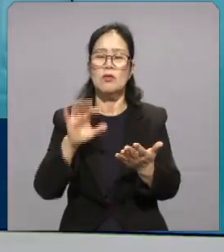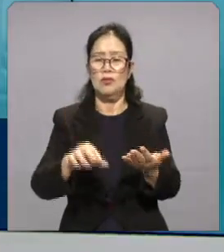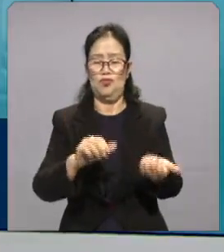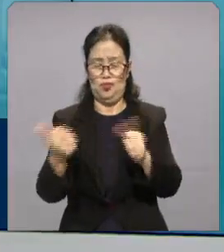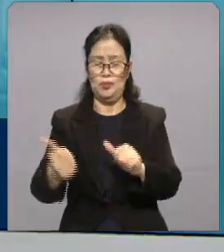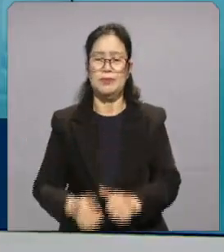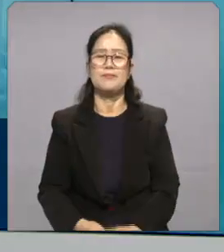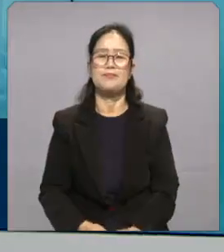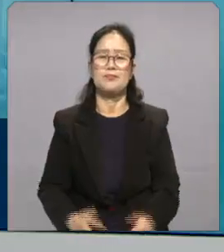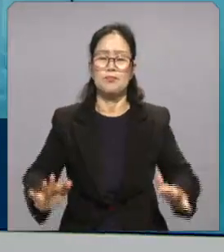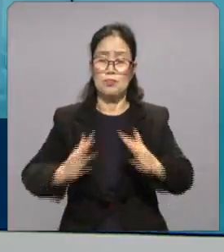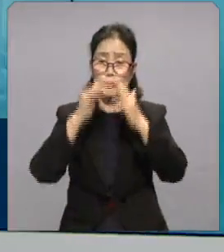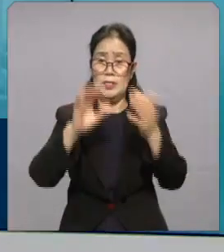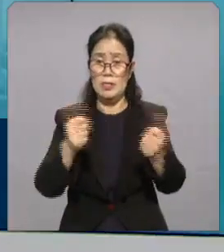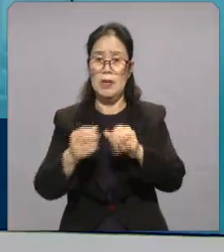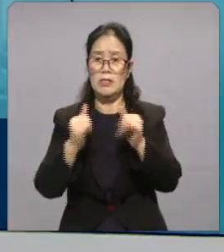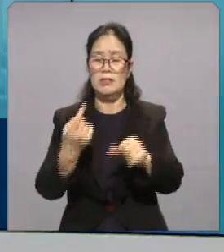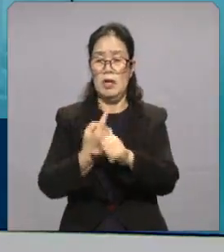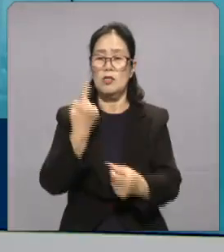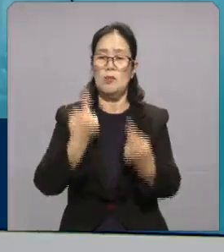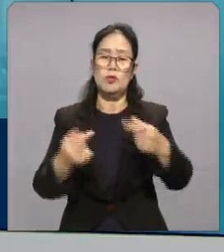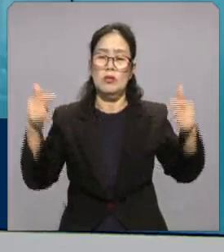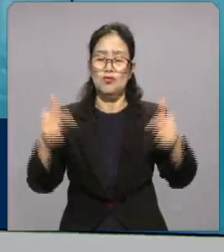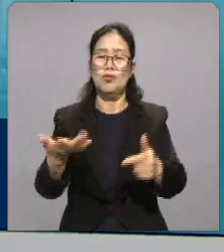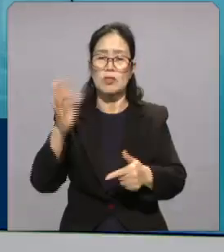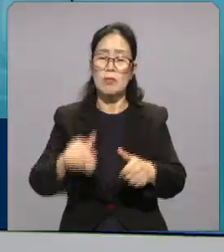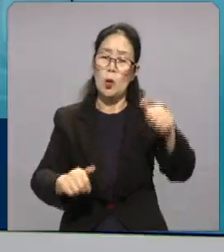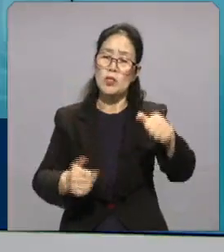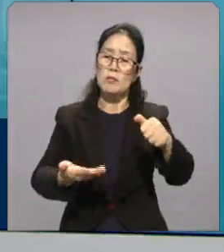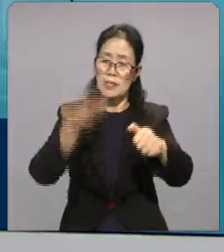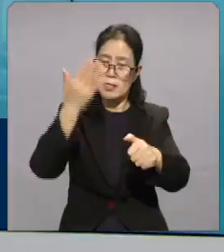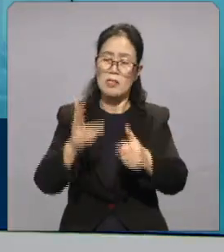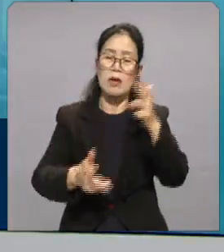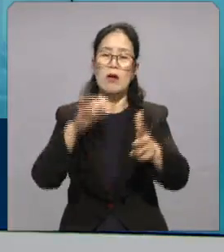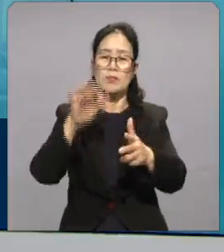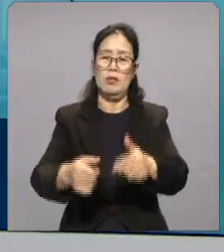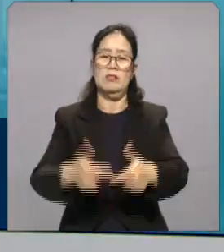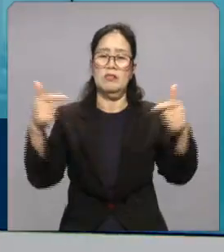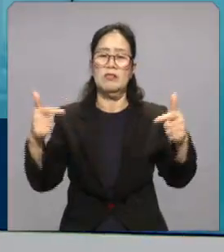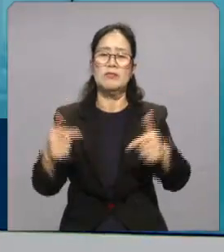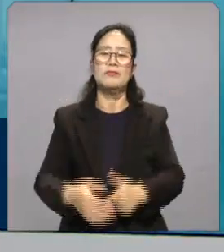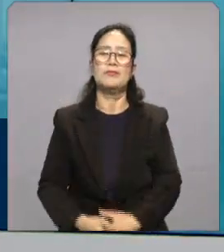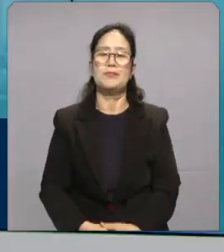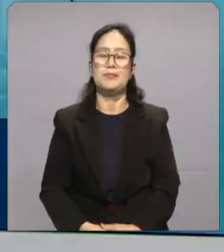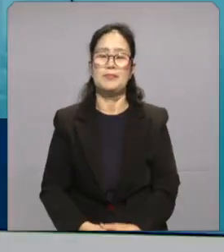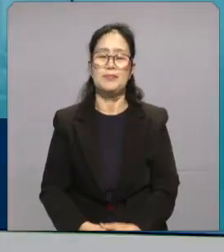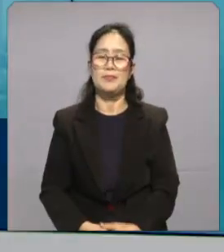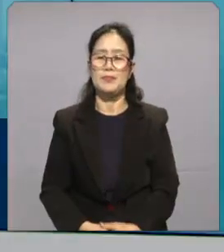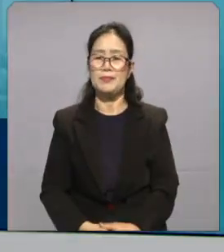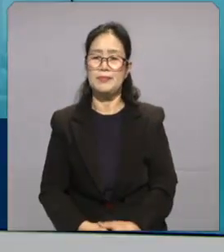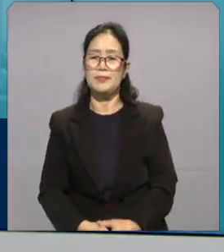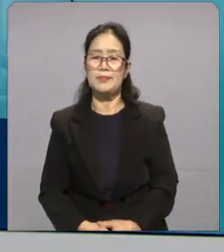숨졌습니다. 건설 현장에서 사망한 사람은 지난해보다 줄었지만 50인 이상 사업장에선 늘었습니다. 유성훈